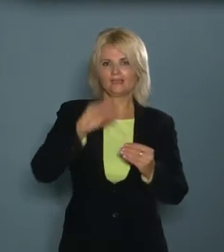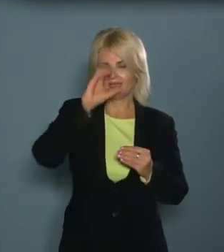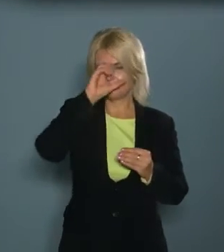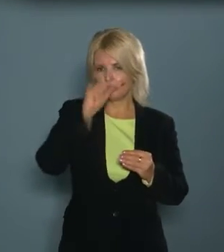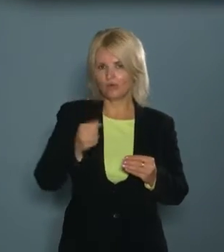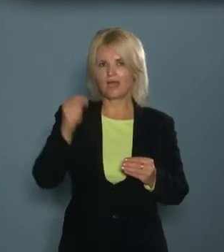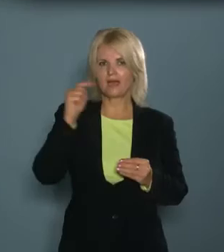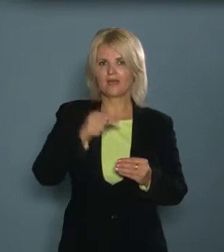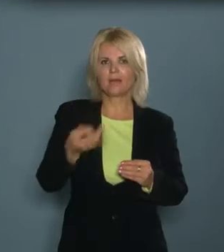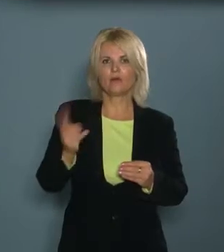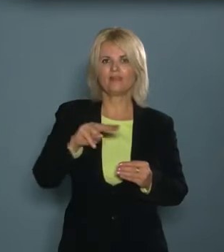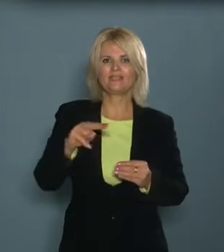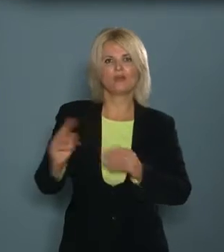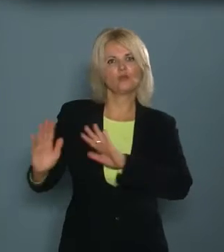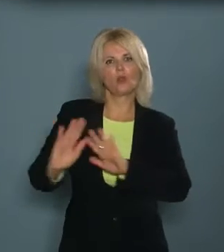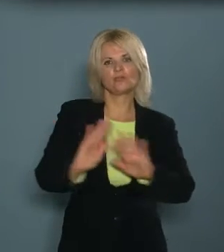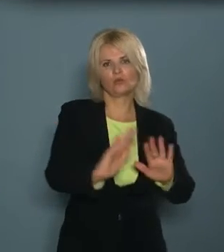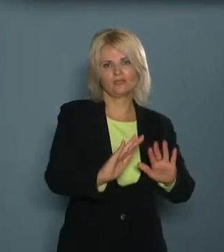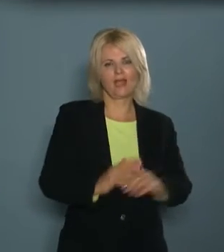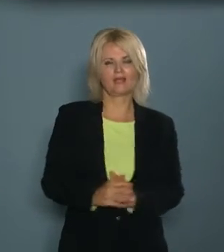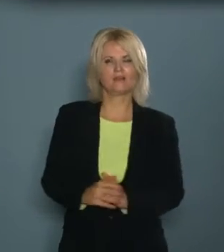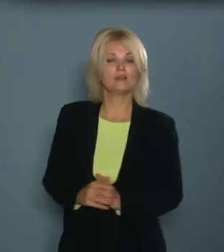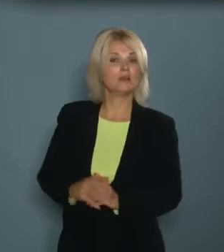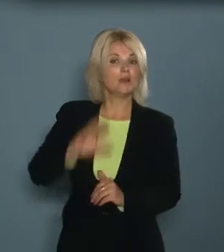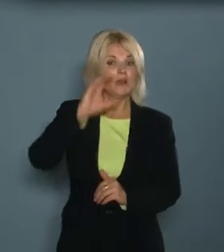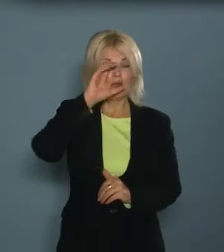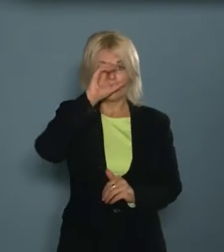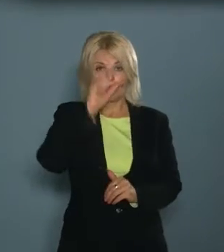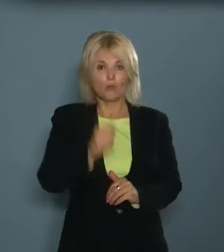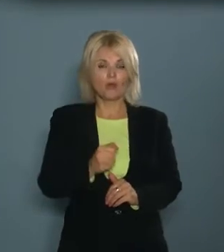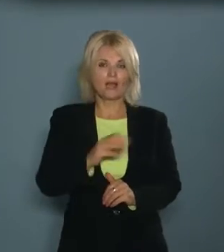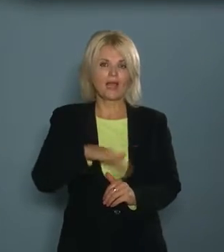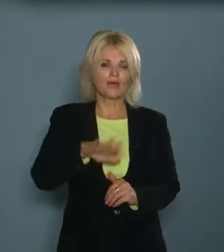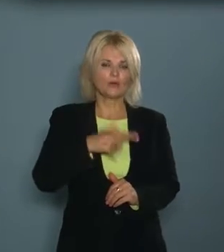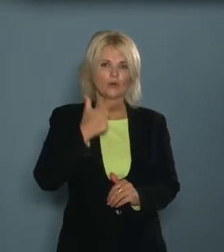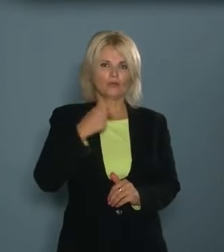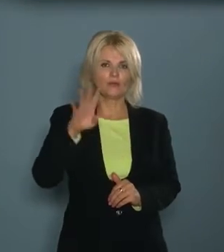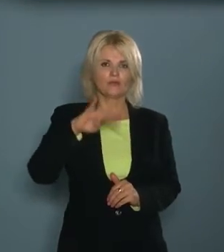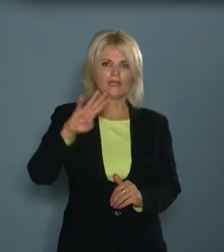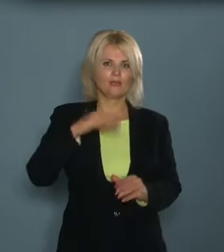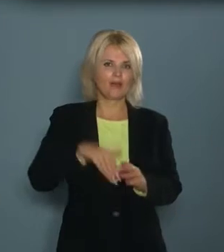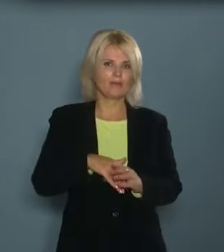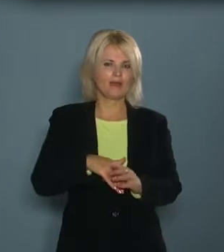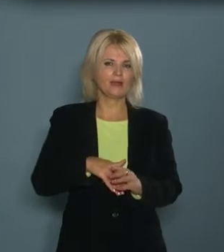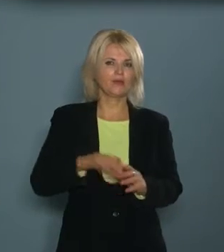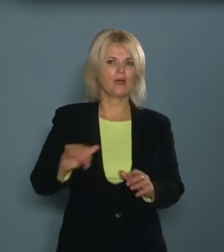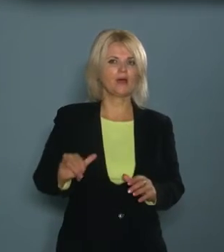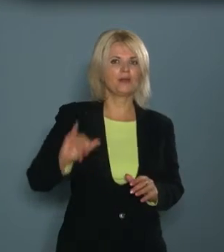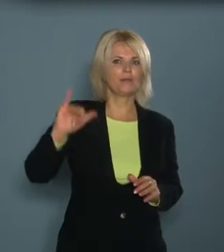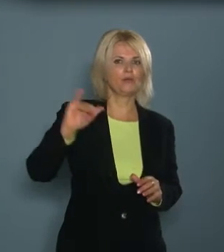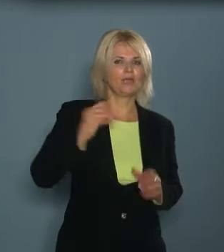Bulgáriába toloncolták vissza. A bulgárok pedig 24 órán belül föltették egy